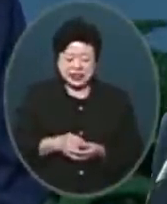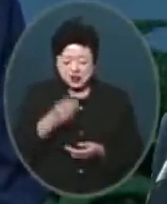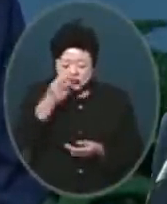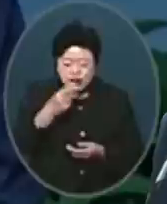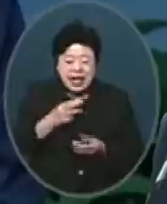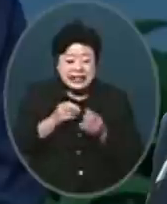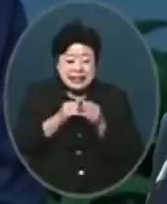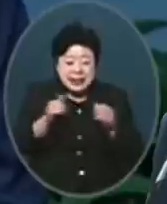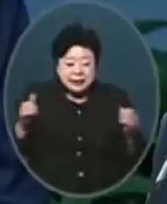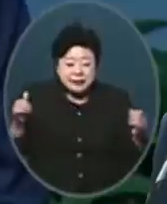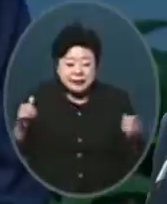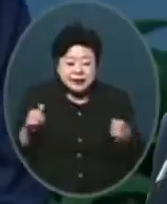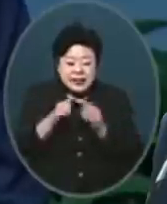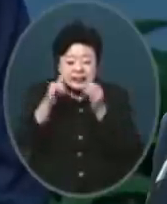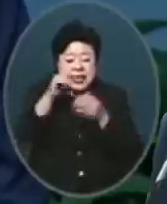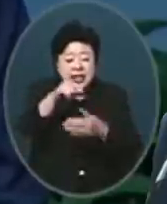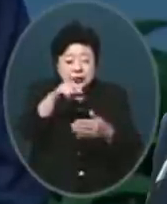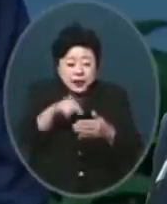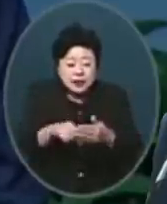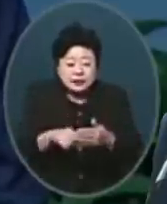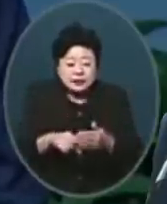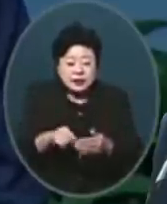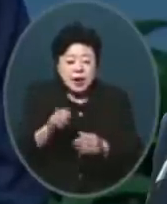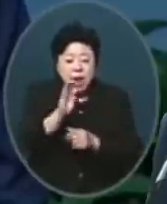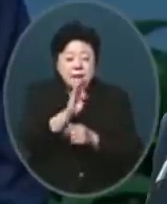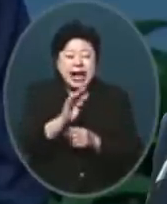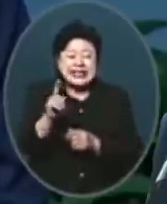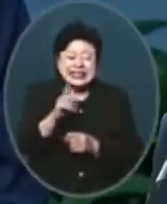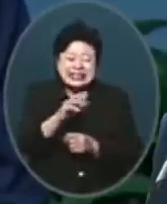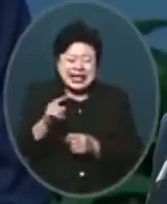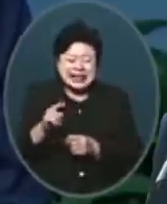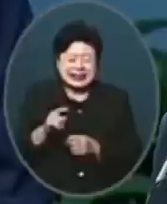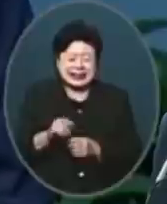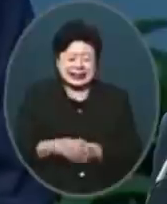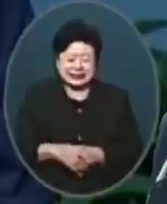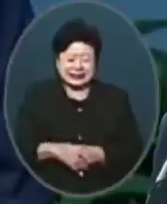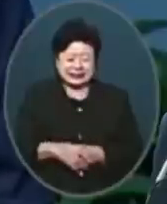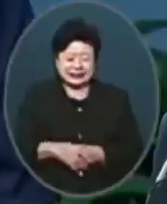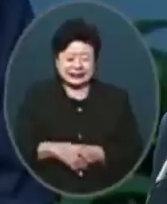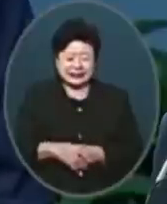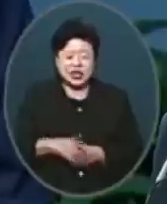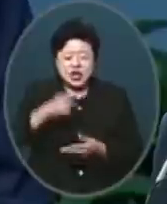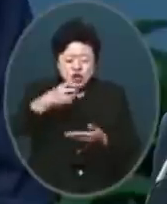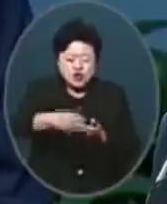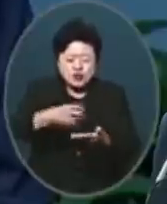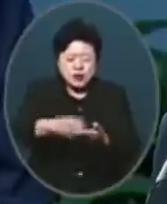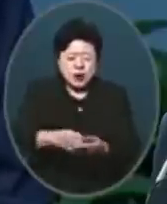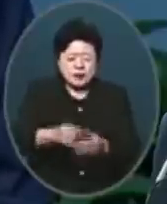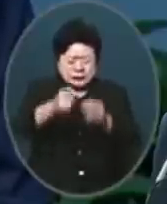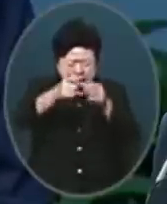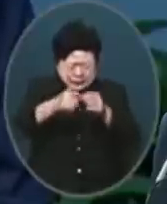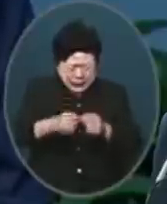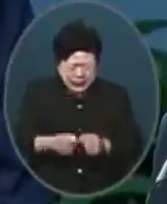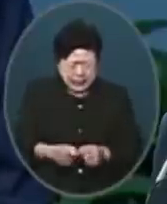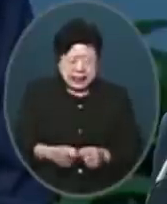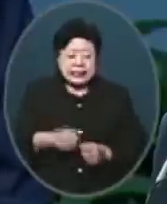유대인의 사회 속에 바리새인은 철저히 율법을 지키는